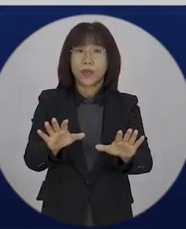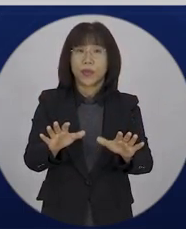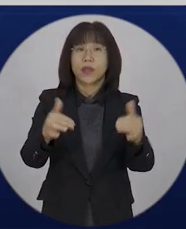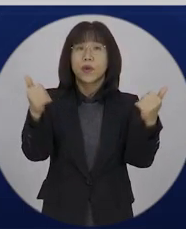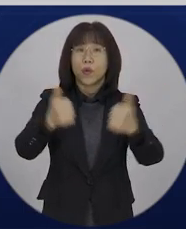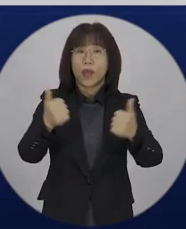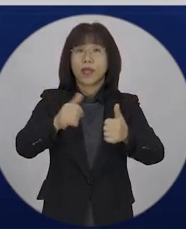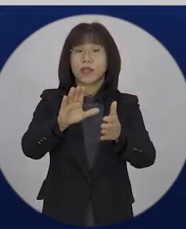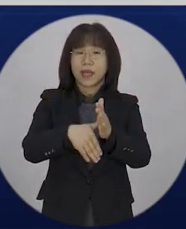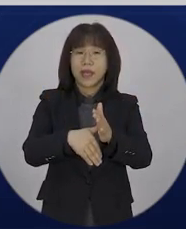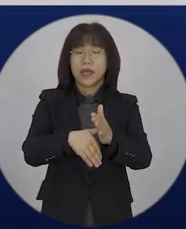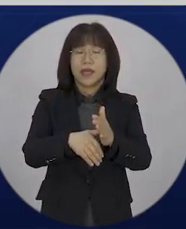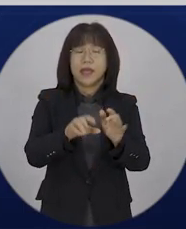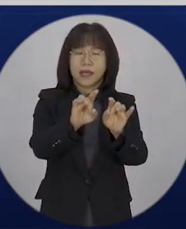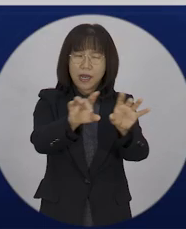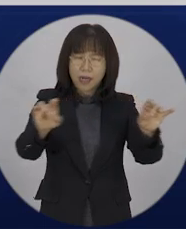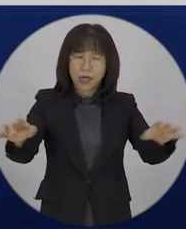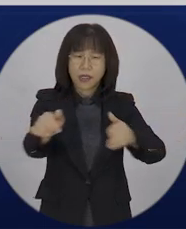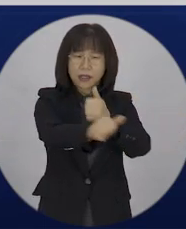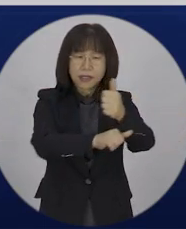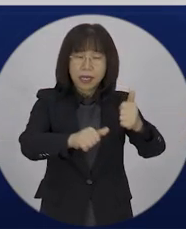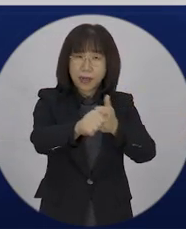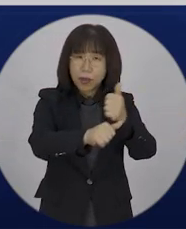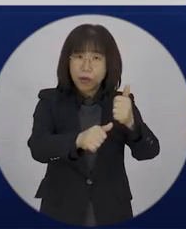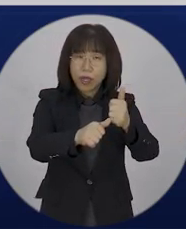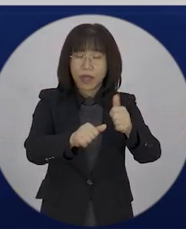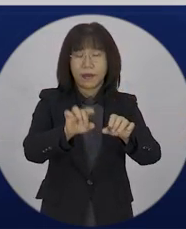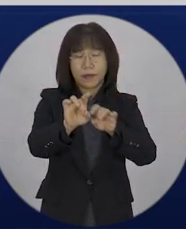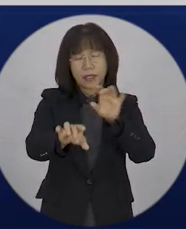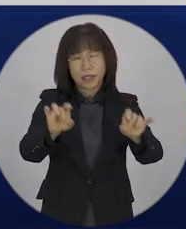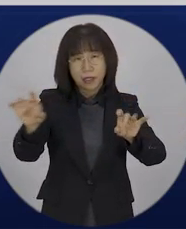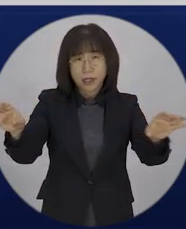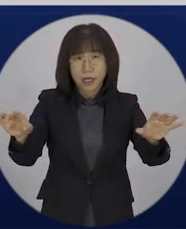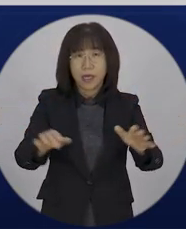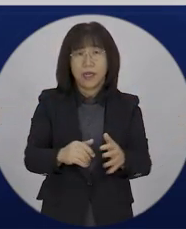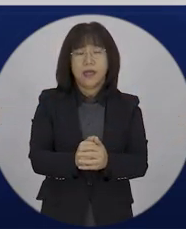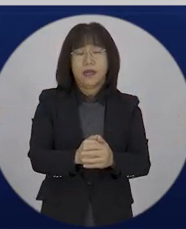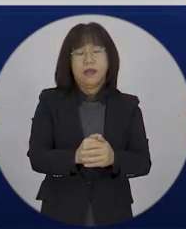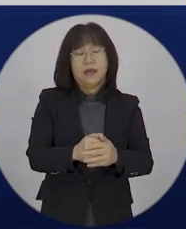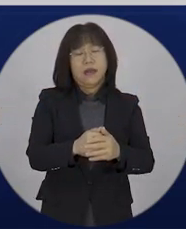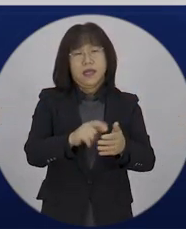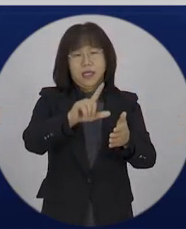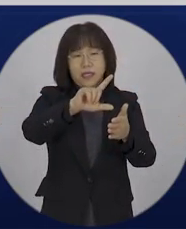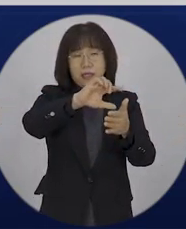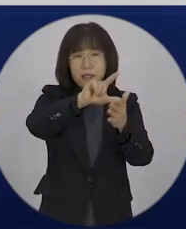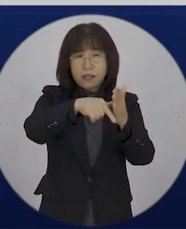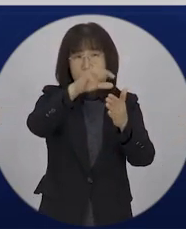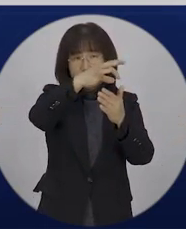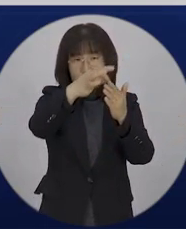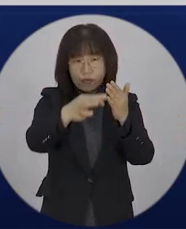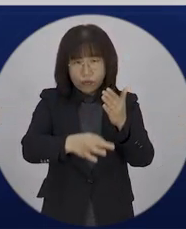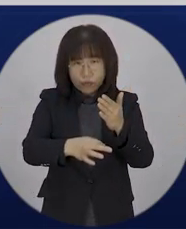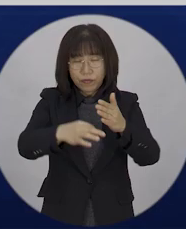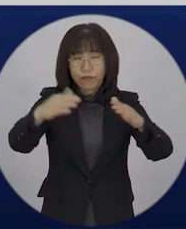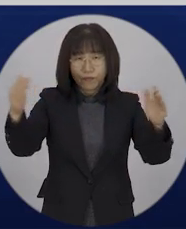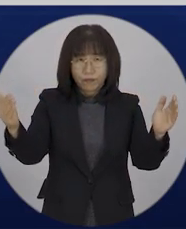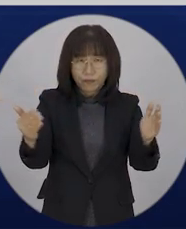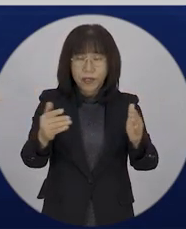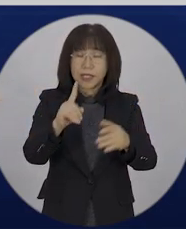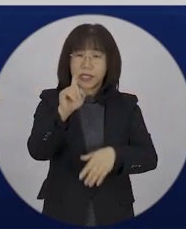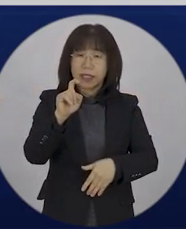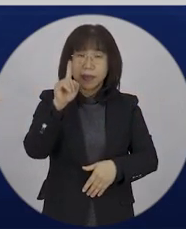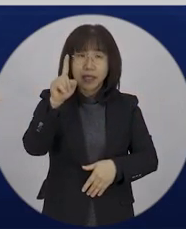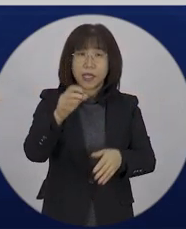는 닭 상임위원회 * 안건 심의 를 비롯해 현장방문 등 다양한 일정을 소화하며 11일간의 회기를